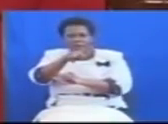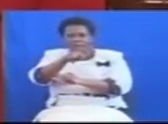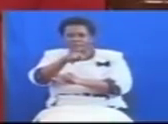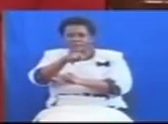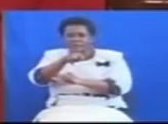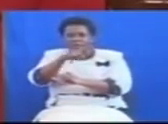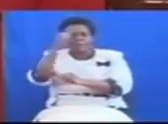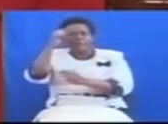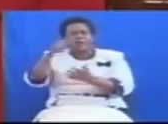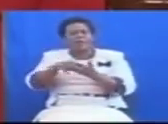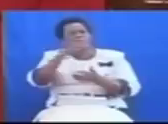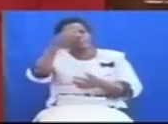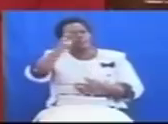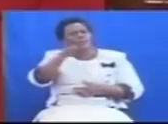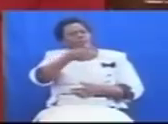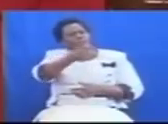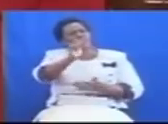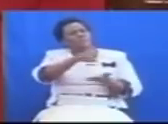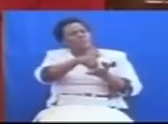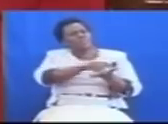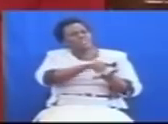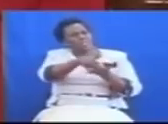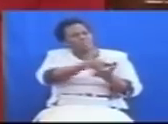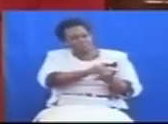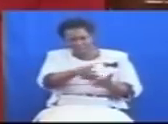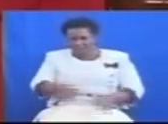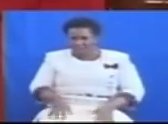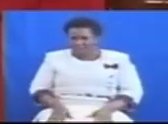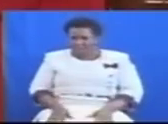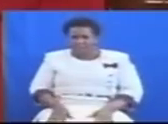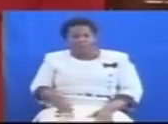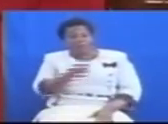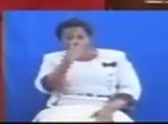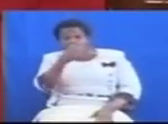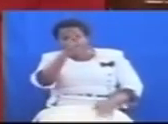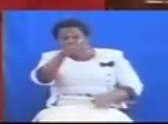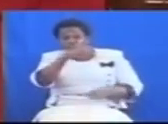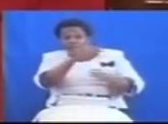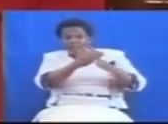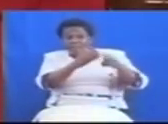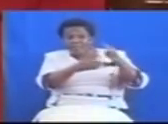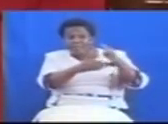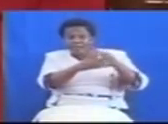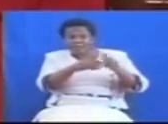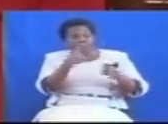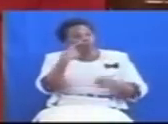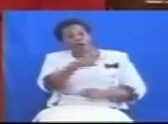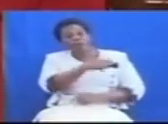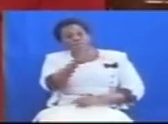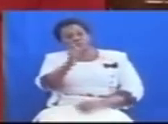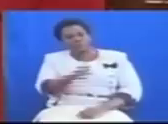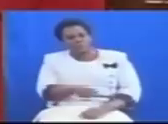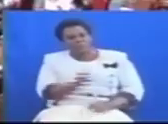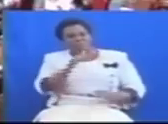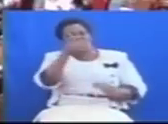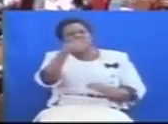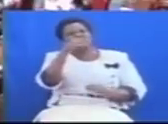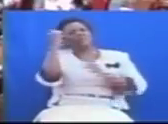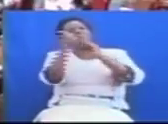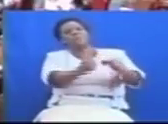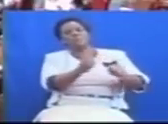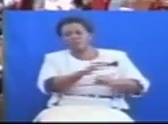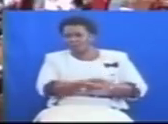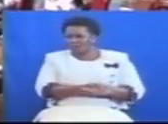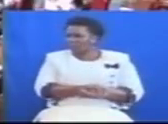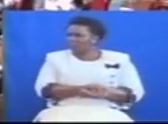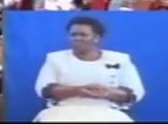kuwashirikisha wananchi moja kwa moja kuwaondoa katika maeneo yao, lakini pia katika swala ya kuwalipa fidia. Sasa katika kata ambazo